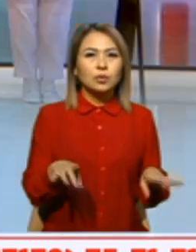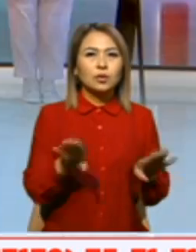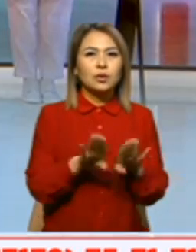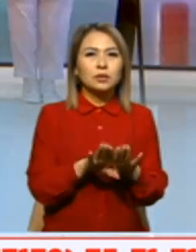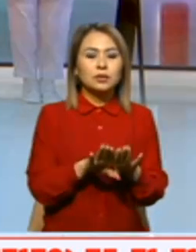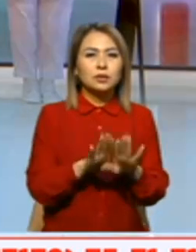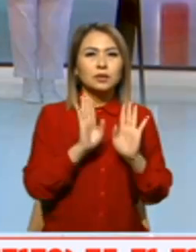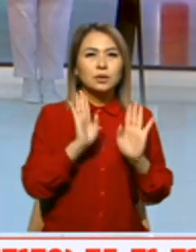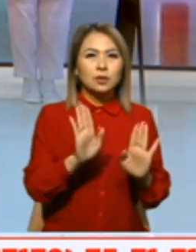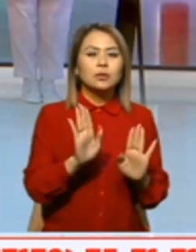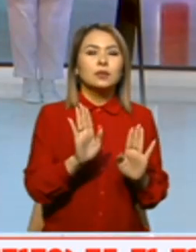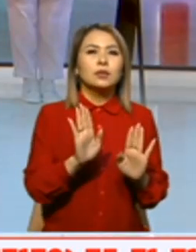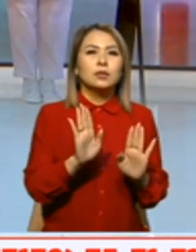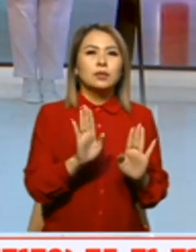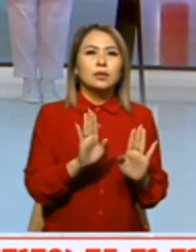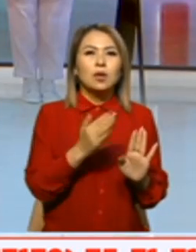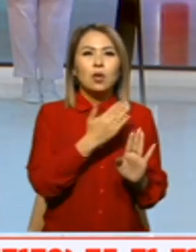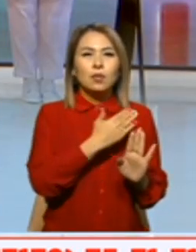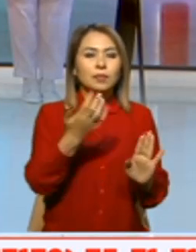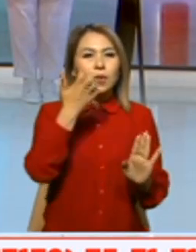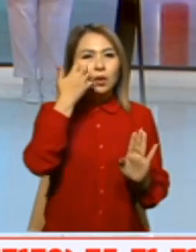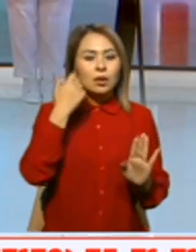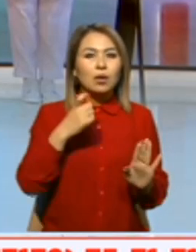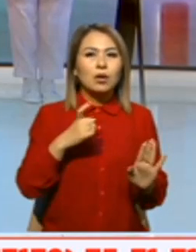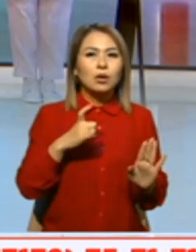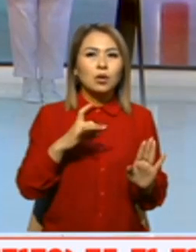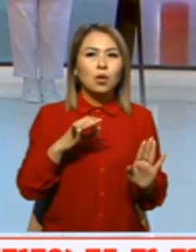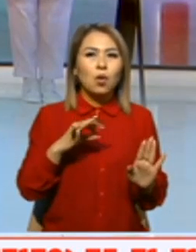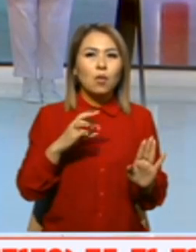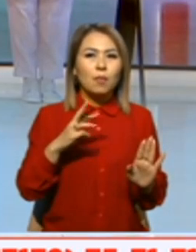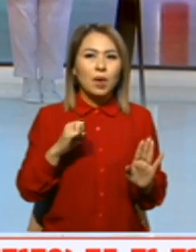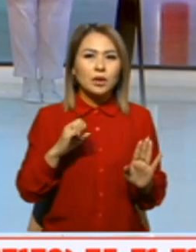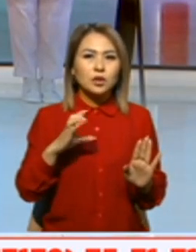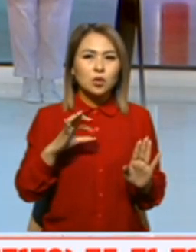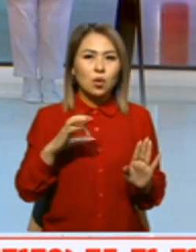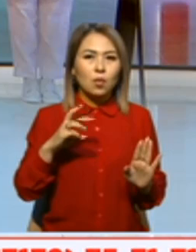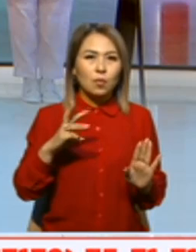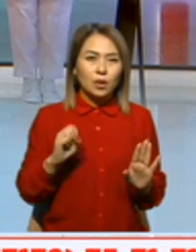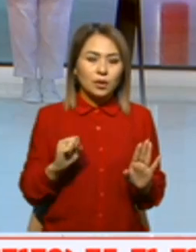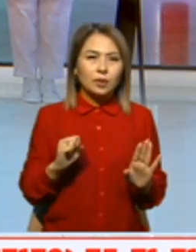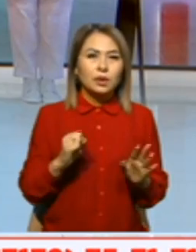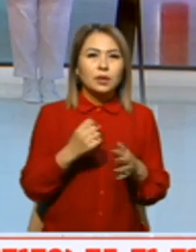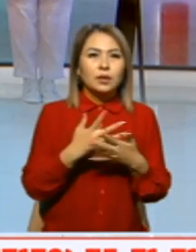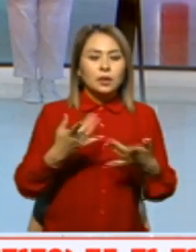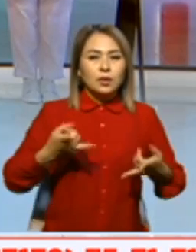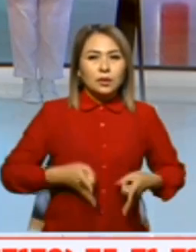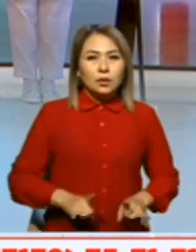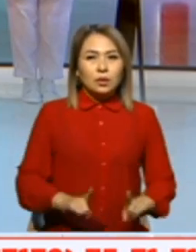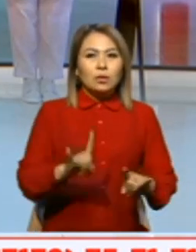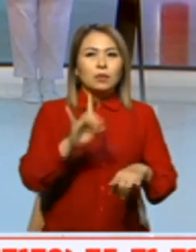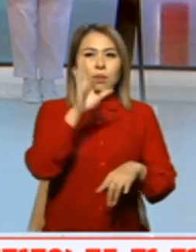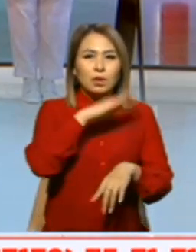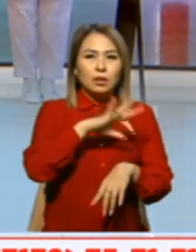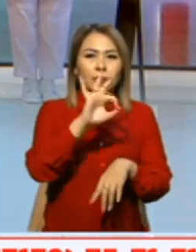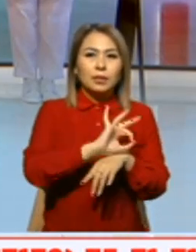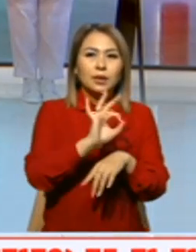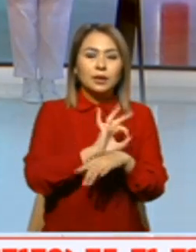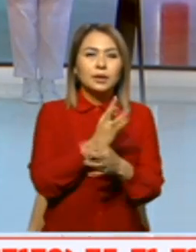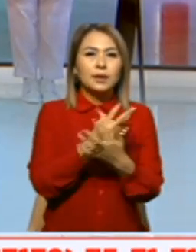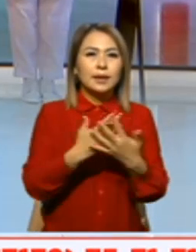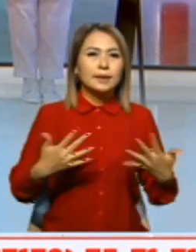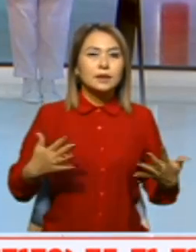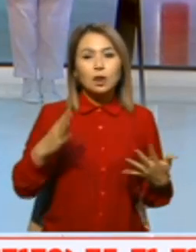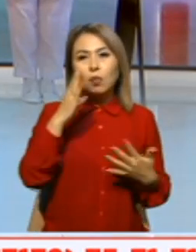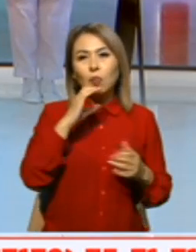қоймаймыз. Десе де біз ол арқылы хромосомалық патологиялардың, сонымен қатар туа пайда болатын ақаулықтардың балаларда